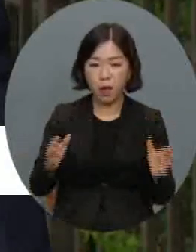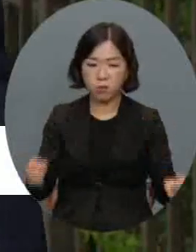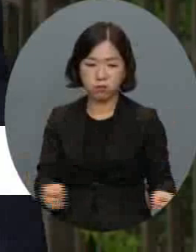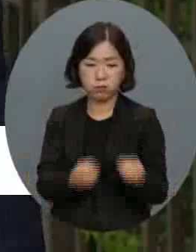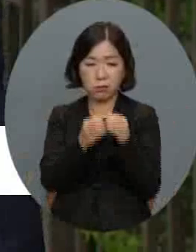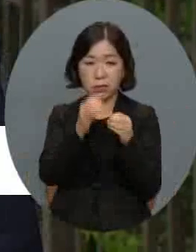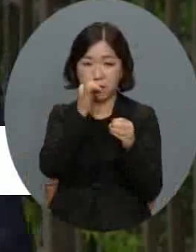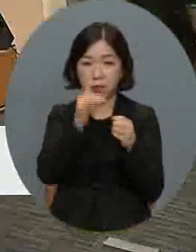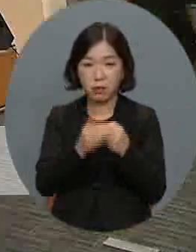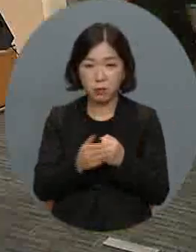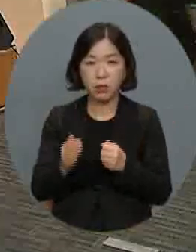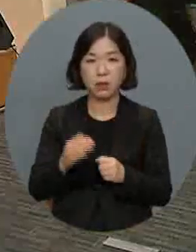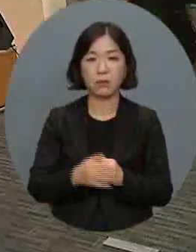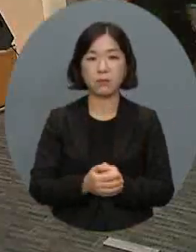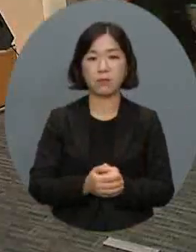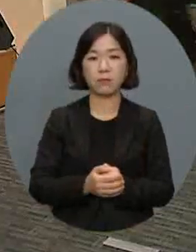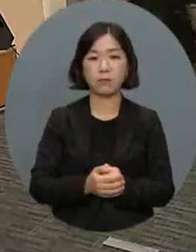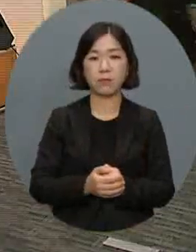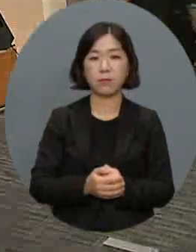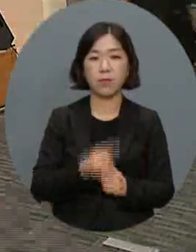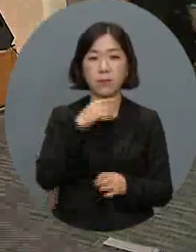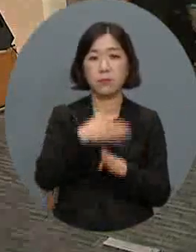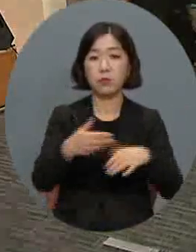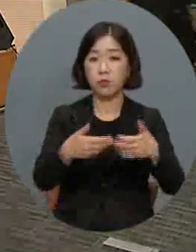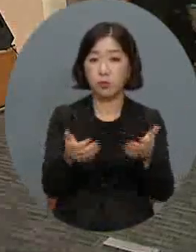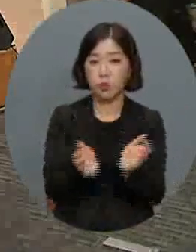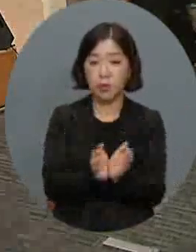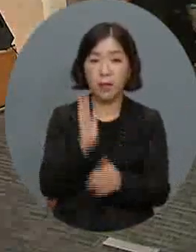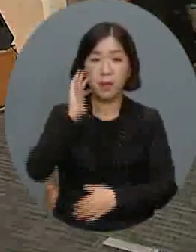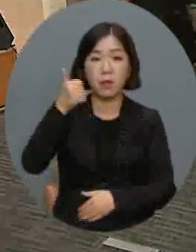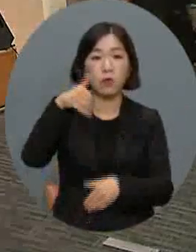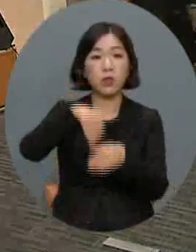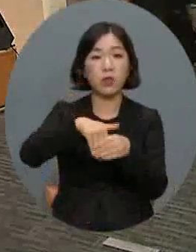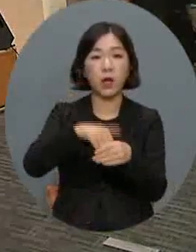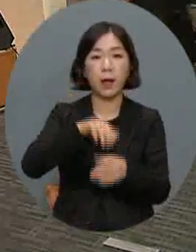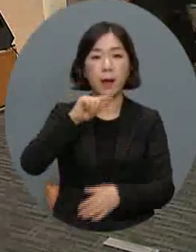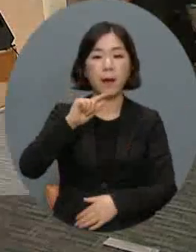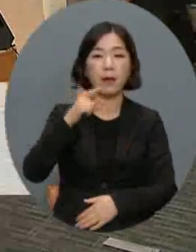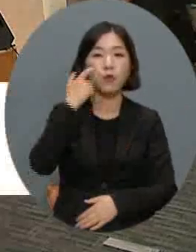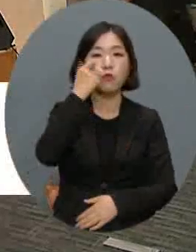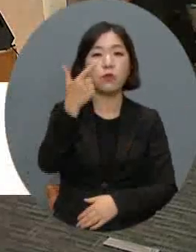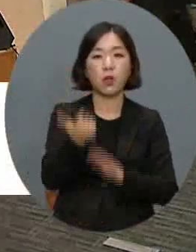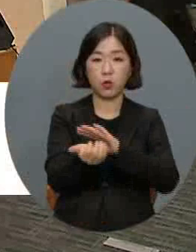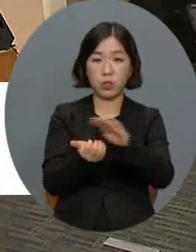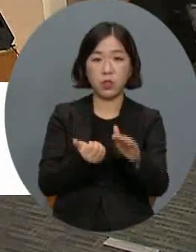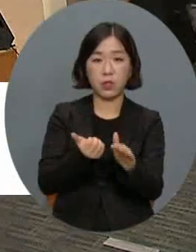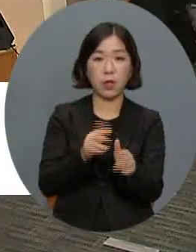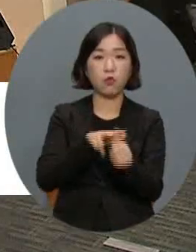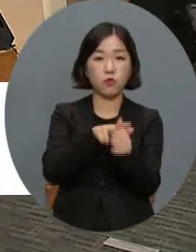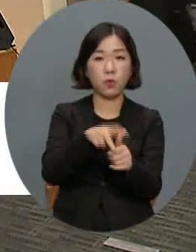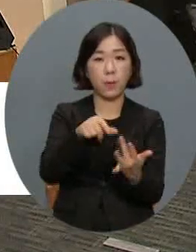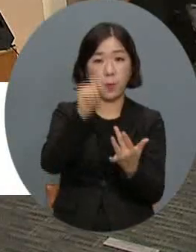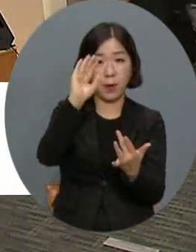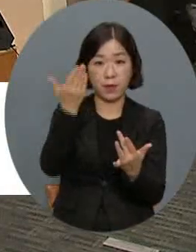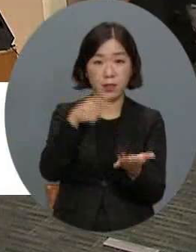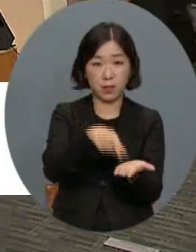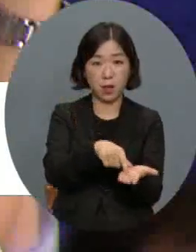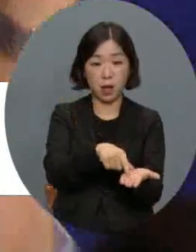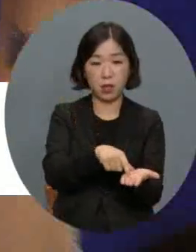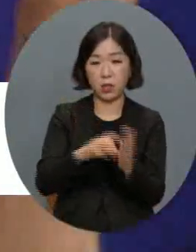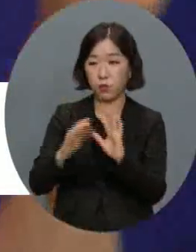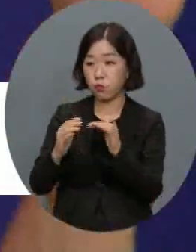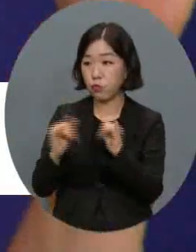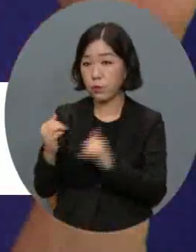일정이 진행되기 때문에. 민주당은 대선 180일 전에 대권 후보를 선출하도록 돼 있습니다. 그러나